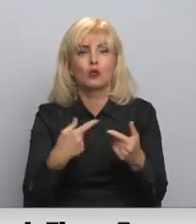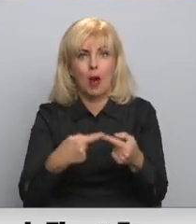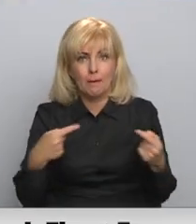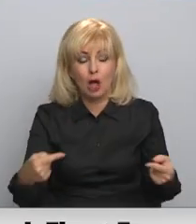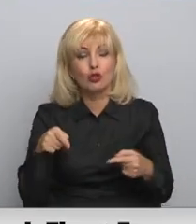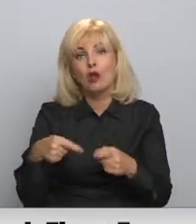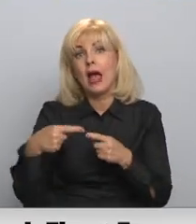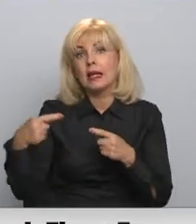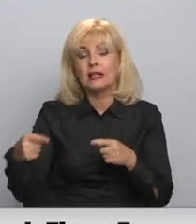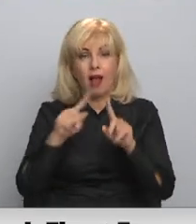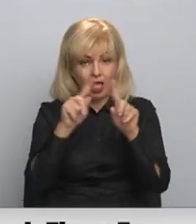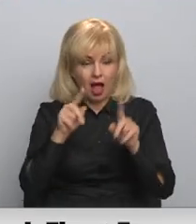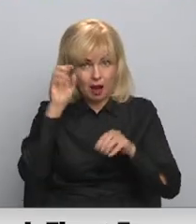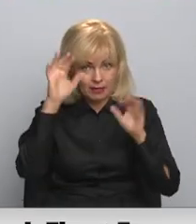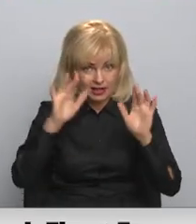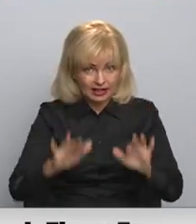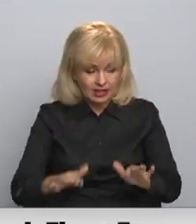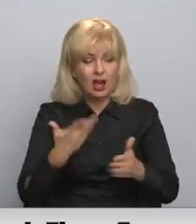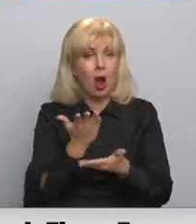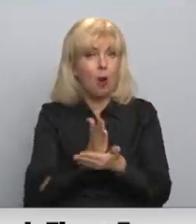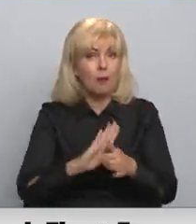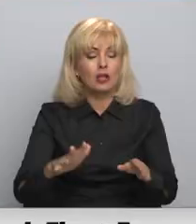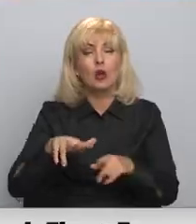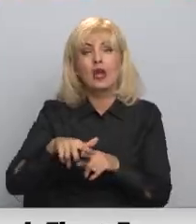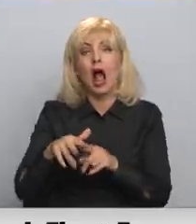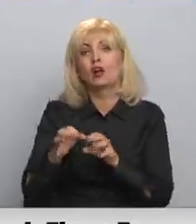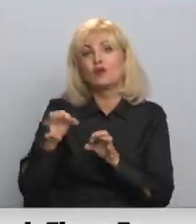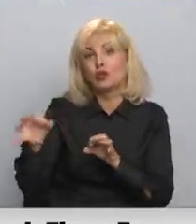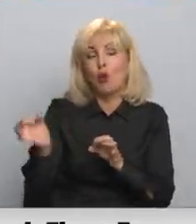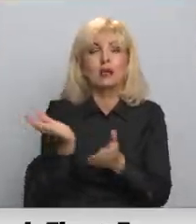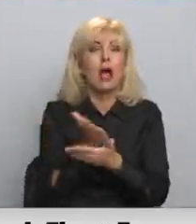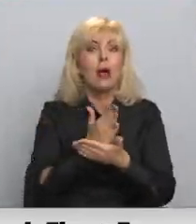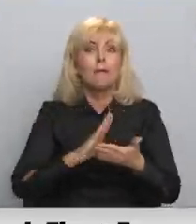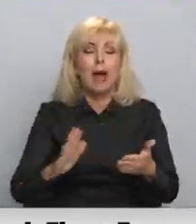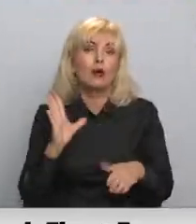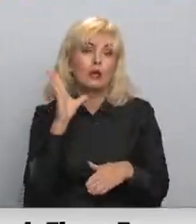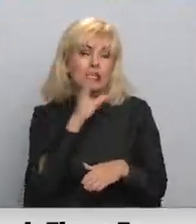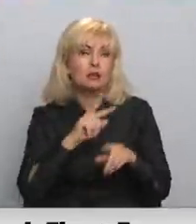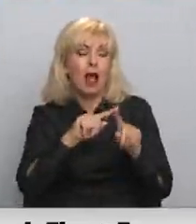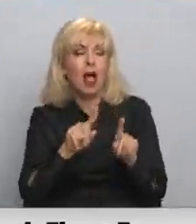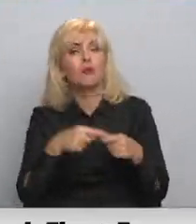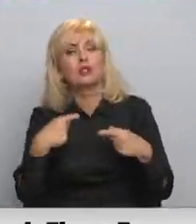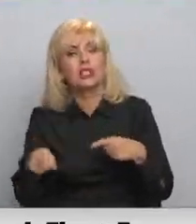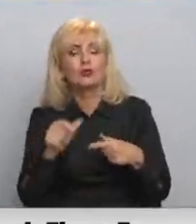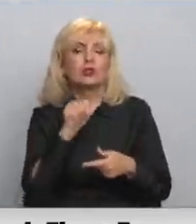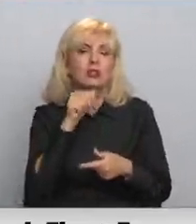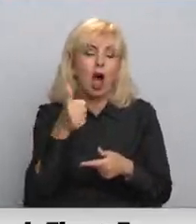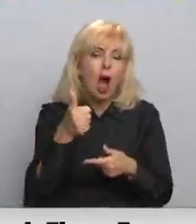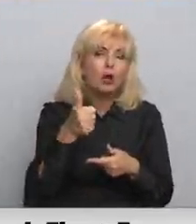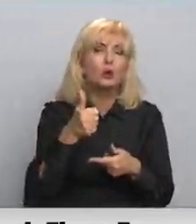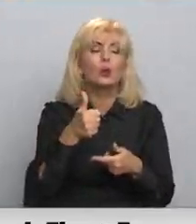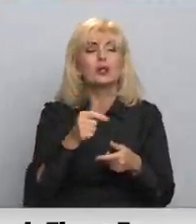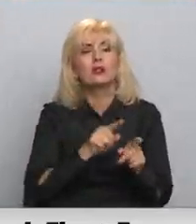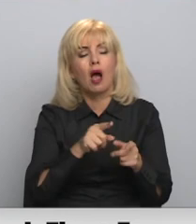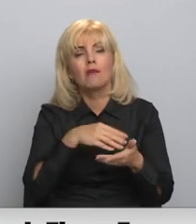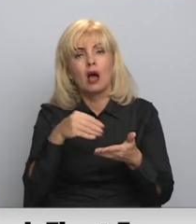Šajā sezonā lapkritis praktiski jau beidzies. Jelgavas novadā līdz ar to beigusies arī iespēja lapas un citus zaļos dārzus vai kapu